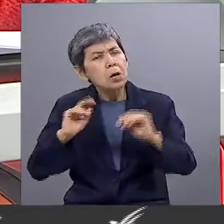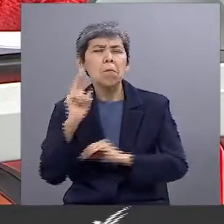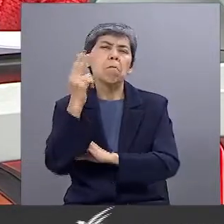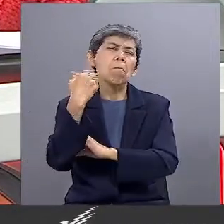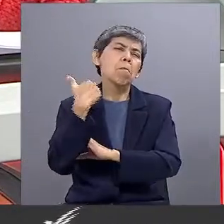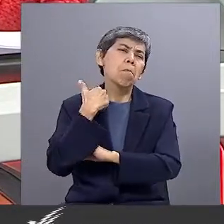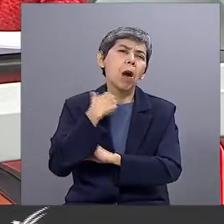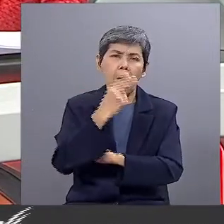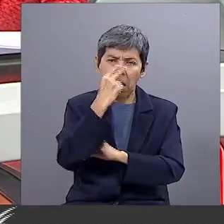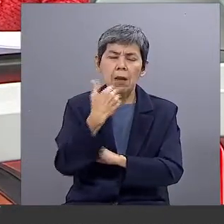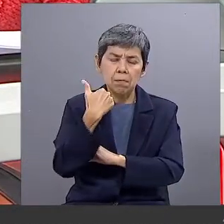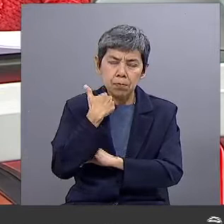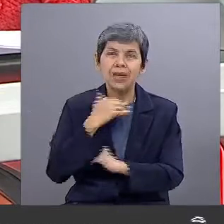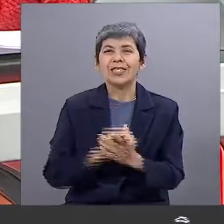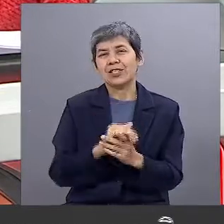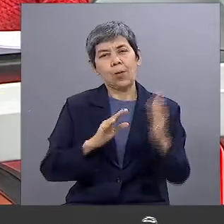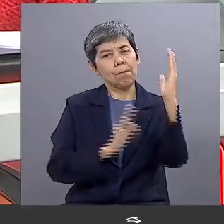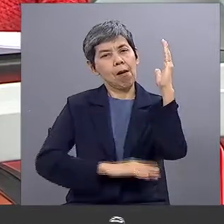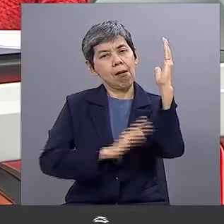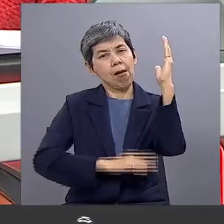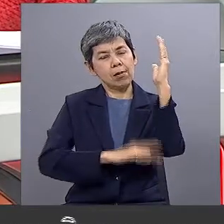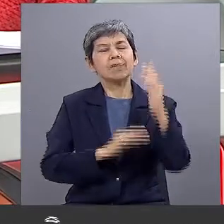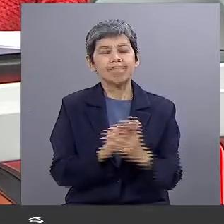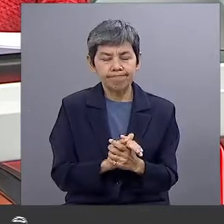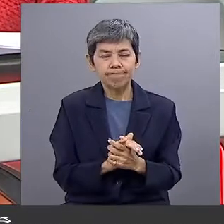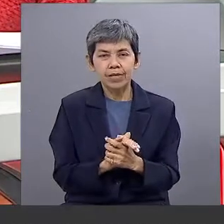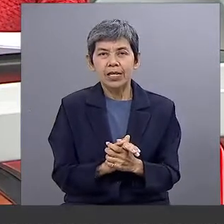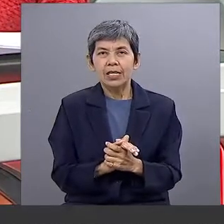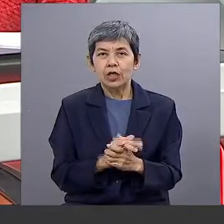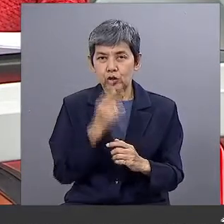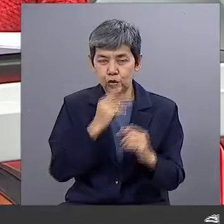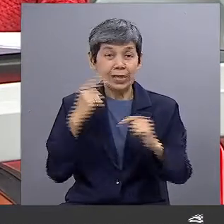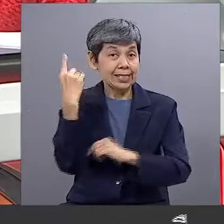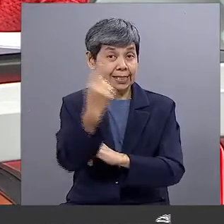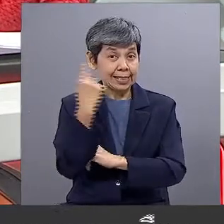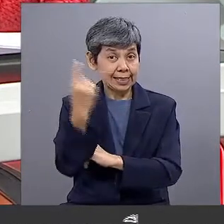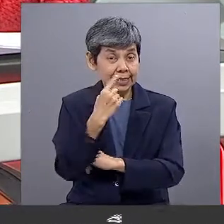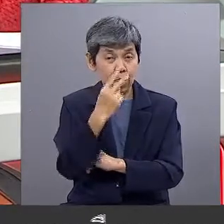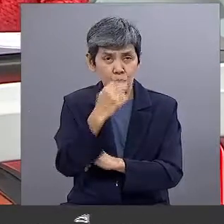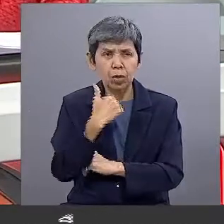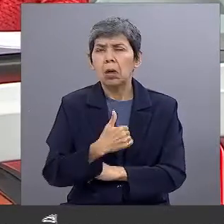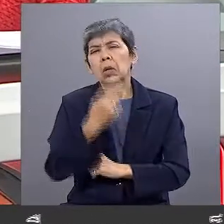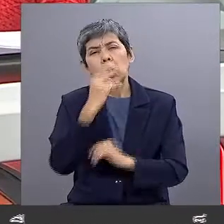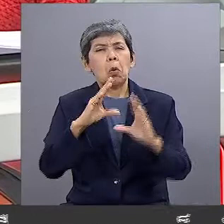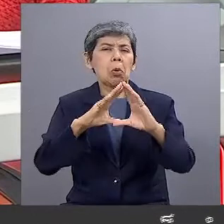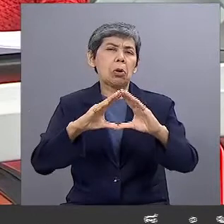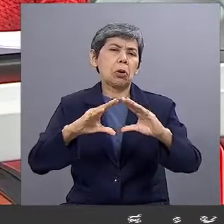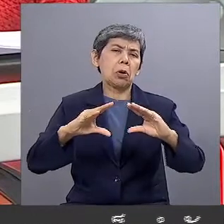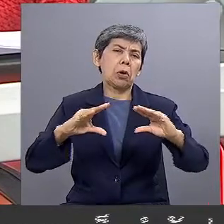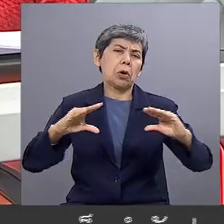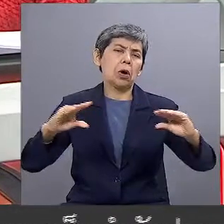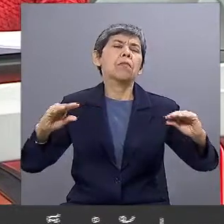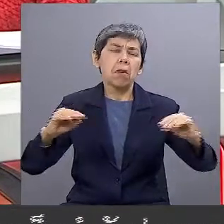ได้ชัดเจนก็จะเป็นภาคใต้ครับโดยเฉพาะที่สถานที่สถานที่ท่องเที่ยวนะครับที่แทบจะเป็นเมืองร้างสืบเนื่องจากสถานการณ์